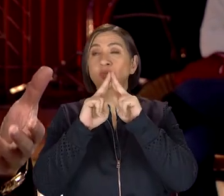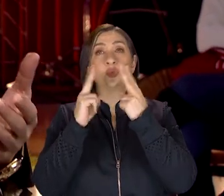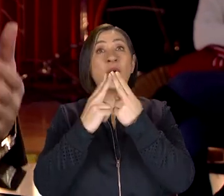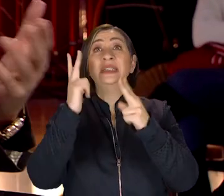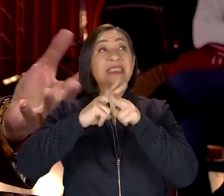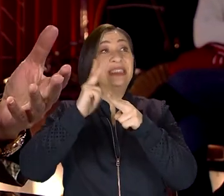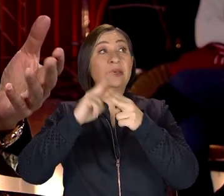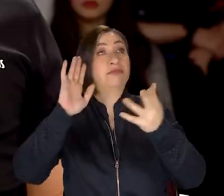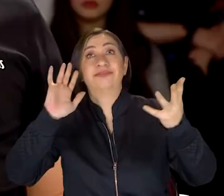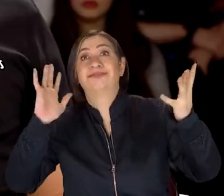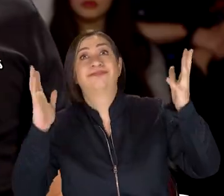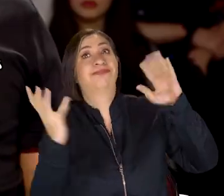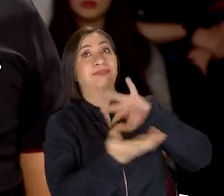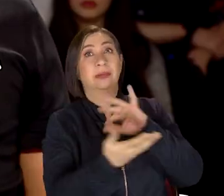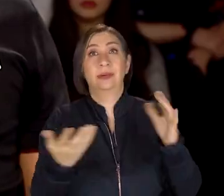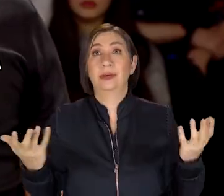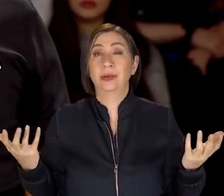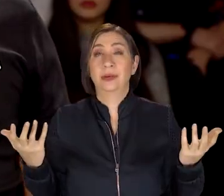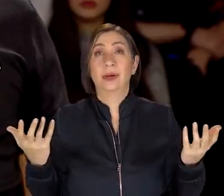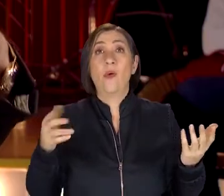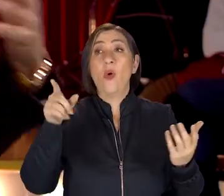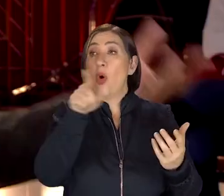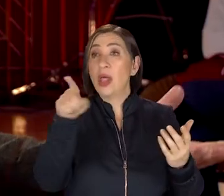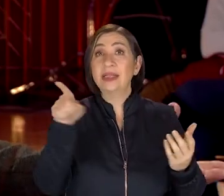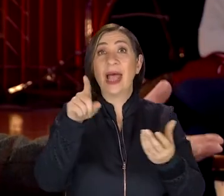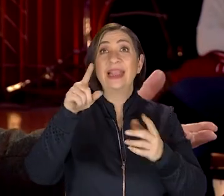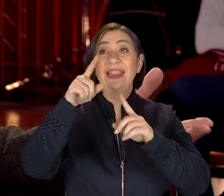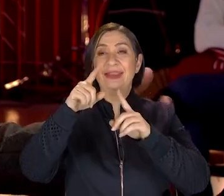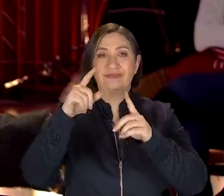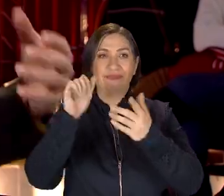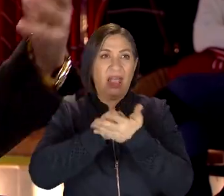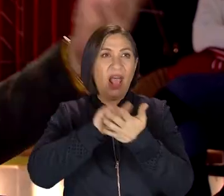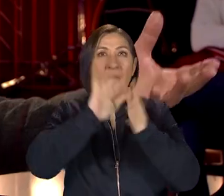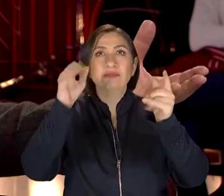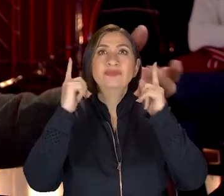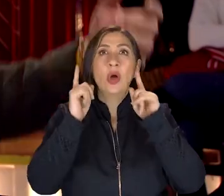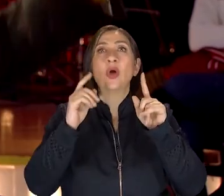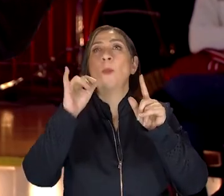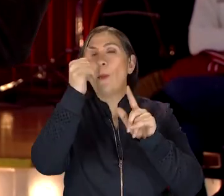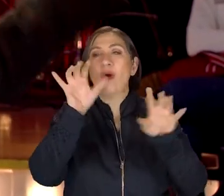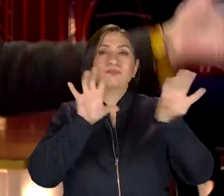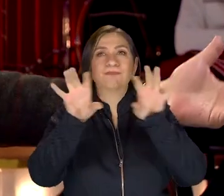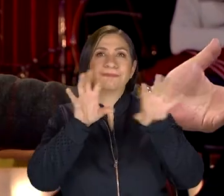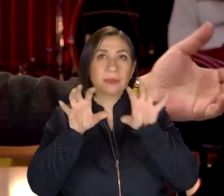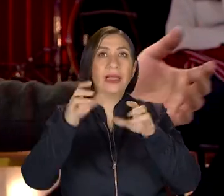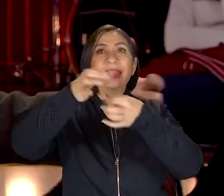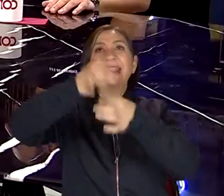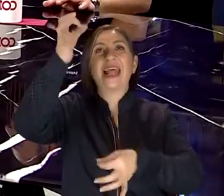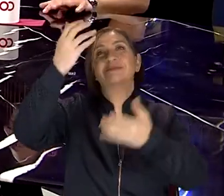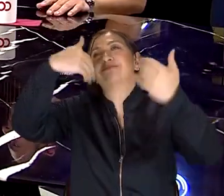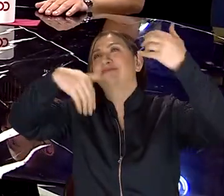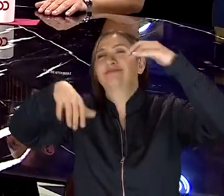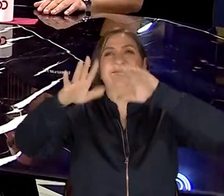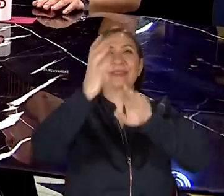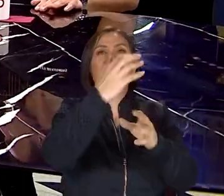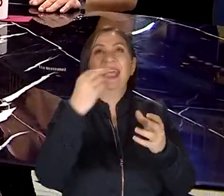hızlı dönüyor, anladın mı? Onlar da medyayı sallamak istiyorlar. Twerkler, direkt dansları,